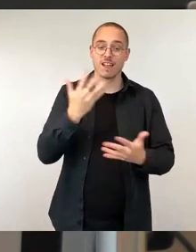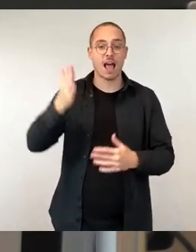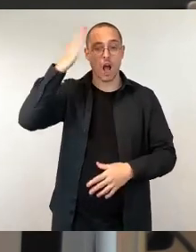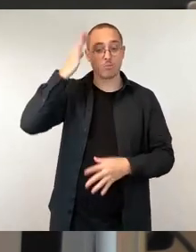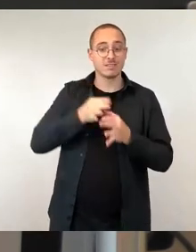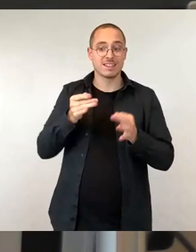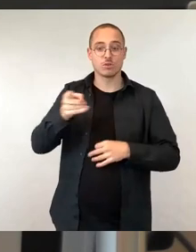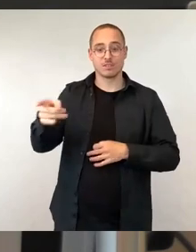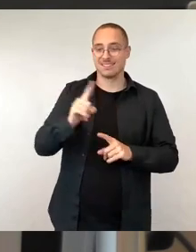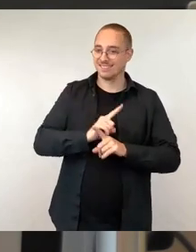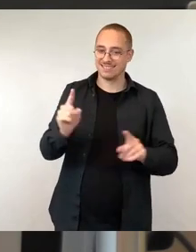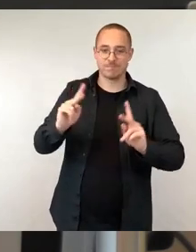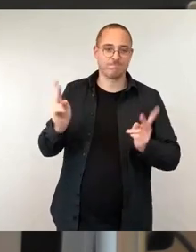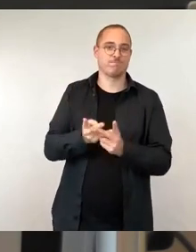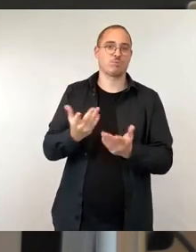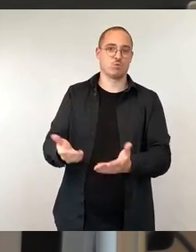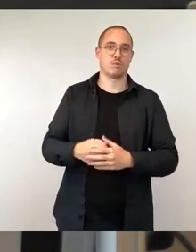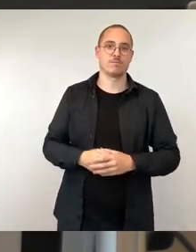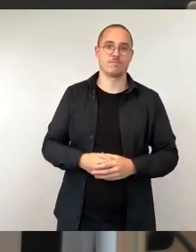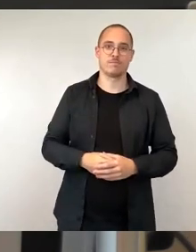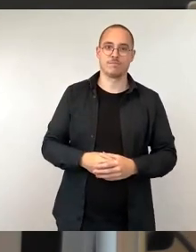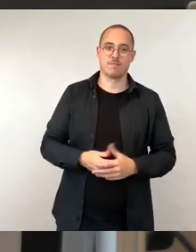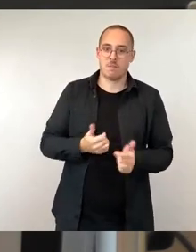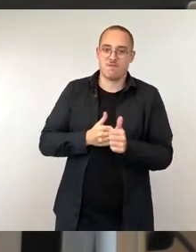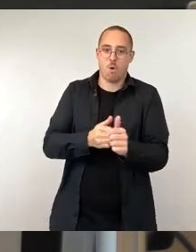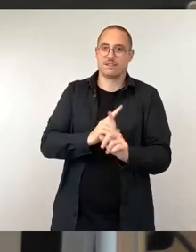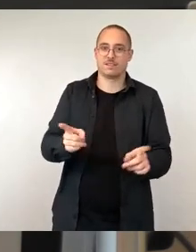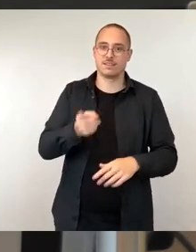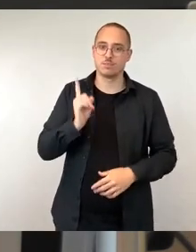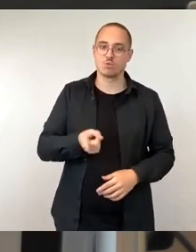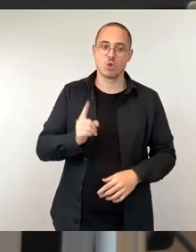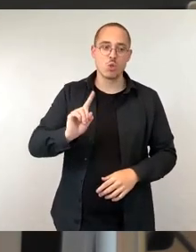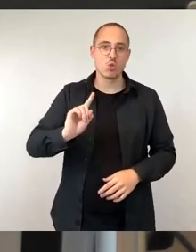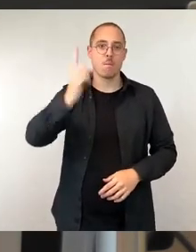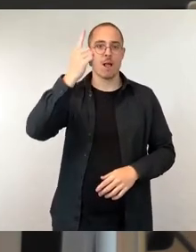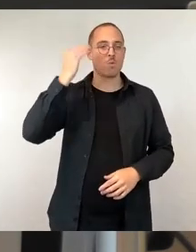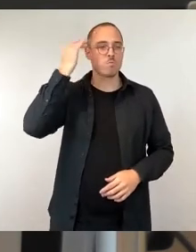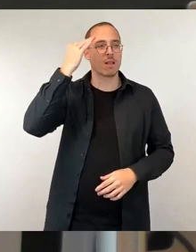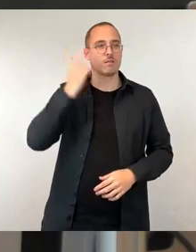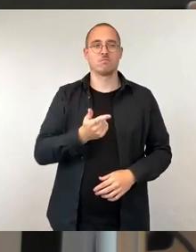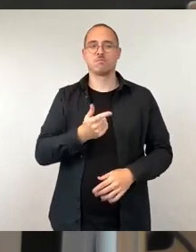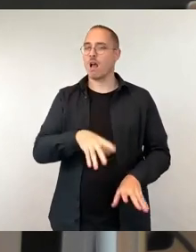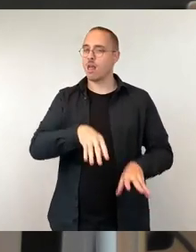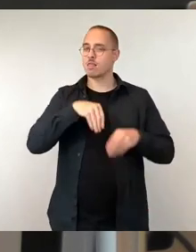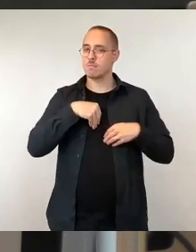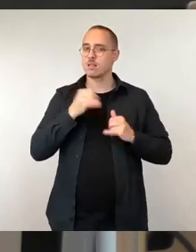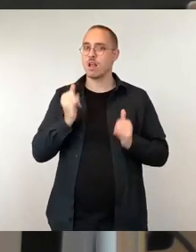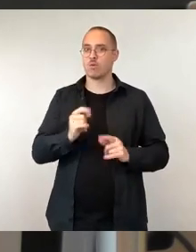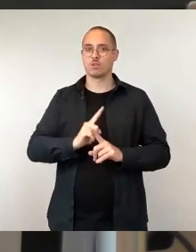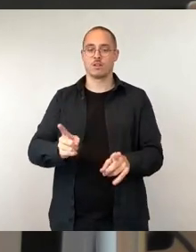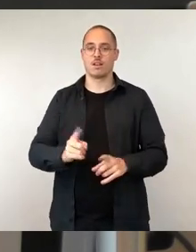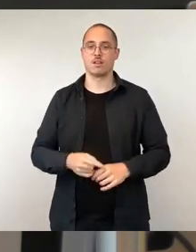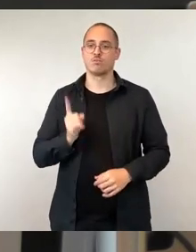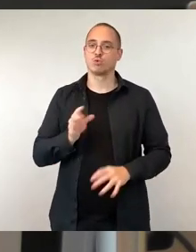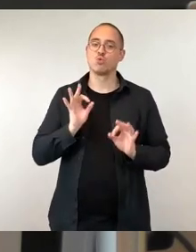nicht der Hauptsatzung entspricht, dann muss man sich doch nochmal überlegen, ob man das in Kauf nehmen kann. Und das muss man, glaube ich, auch gut abwägen in